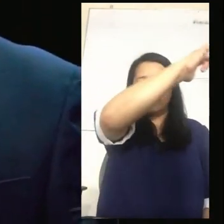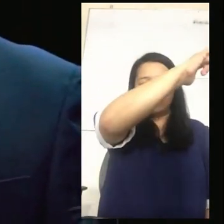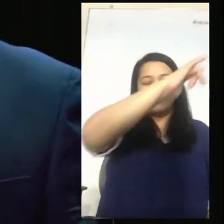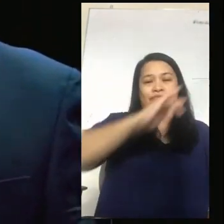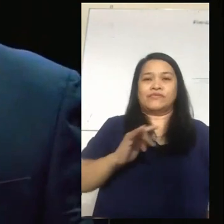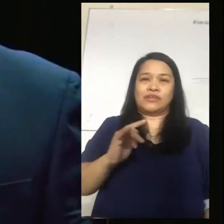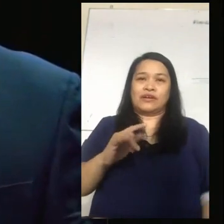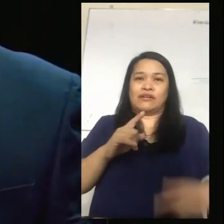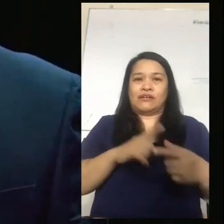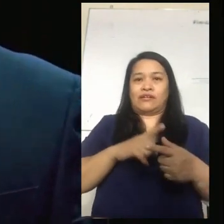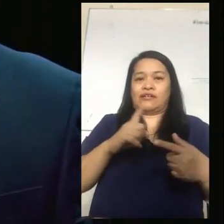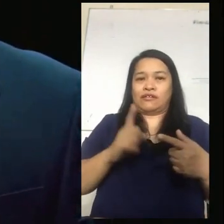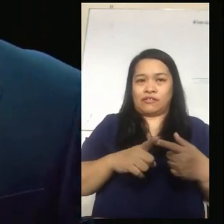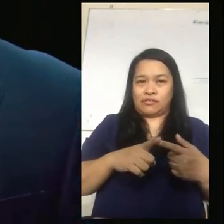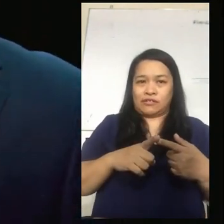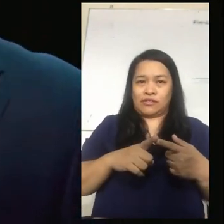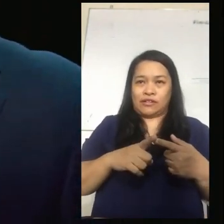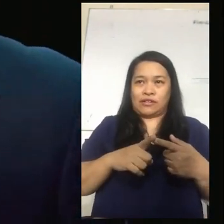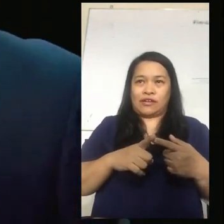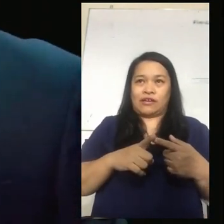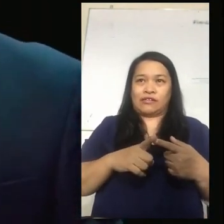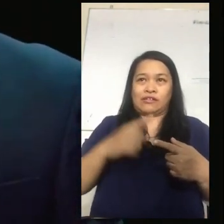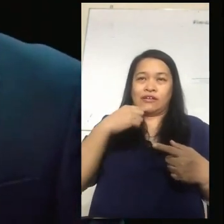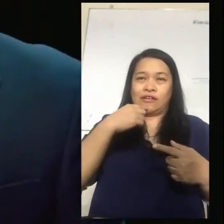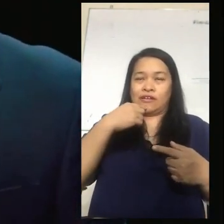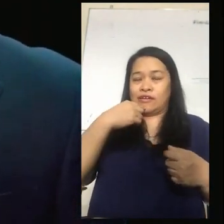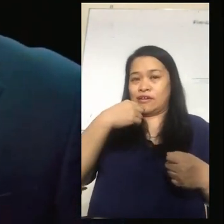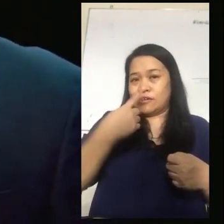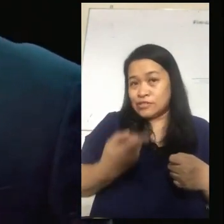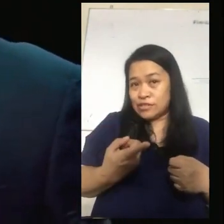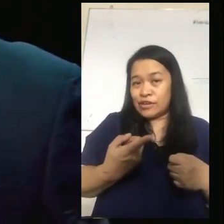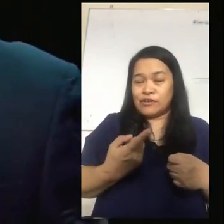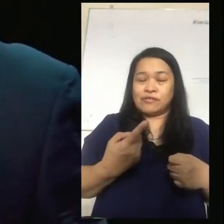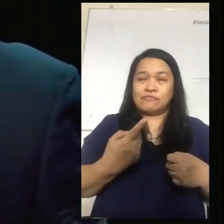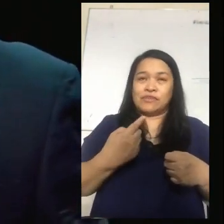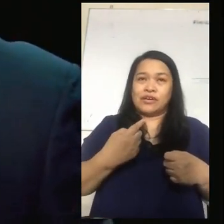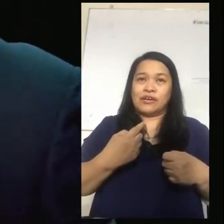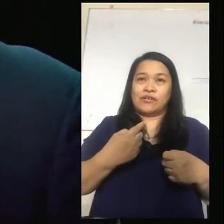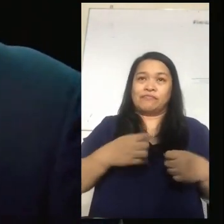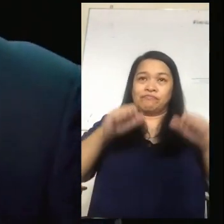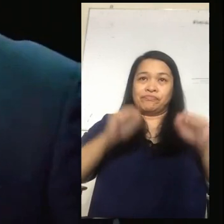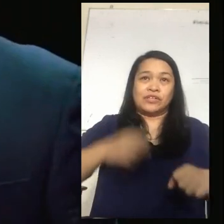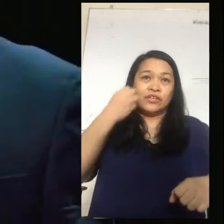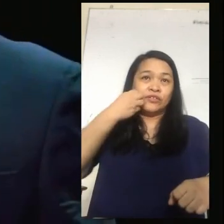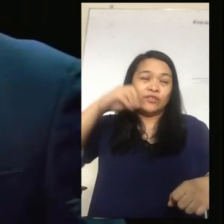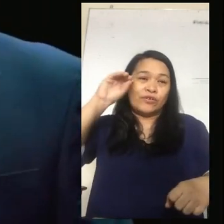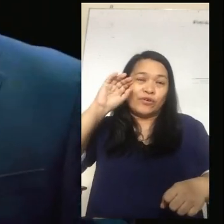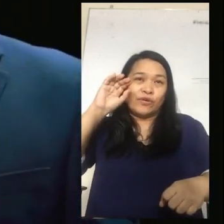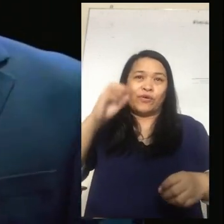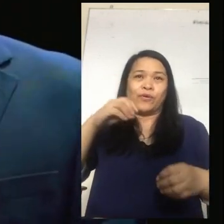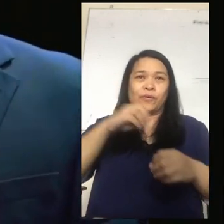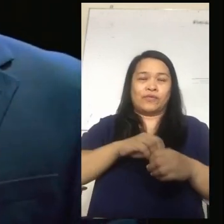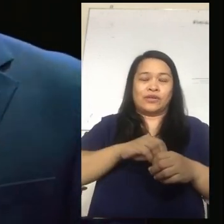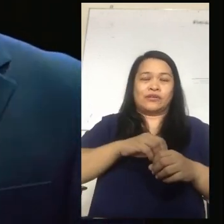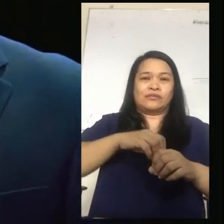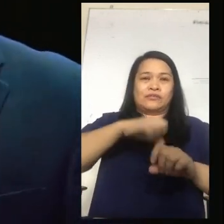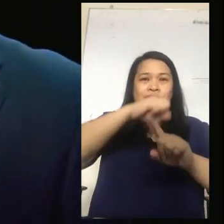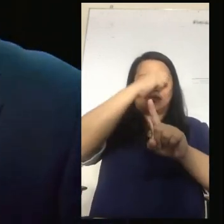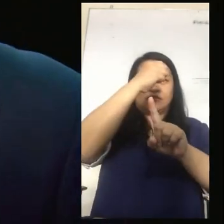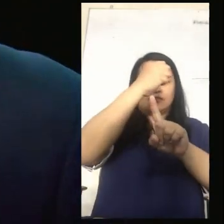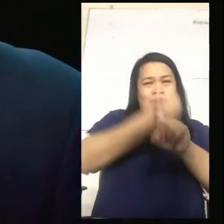Tapos binigyan pa nga ako na pwede daw akong makauwi ng September. Sabi ko,